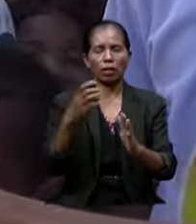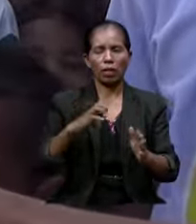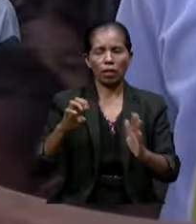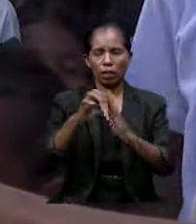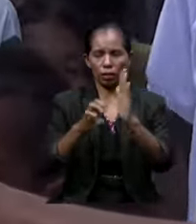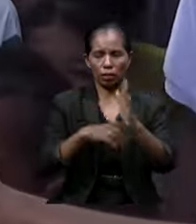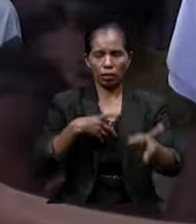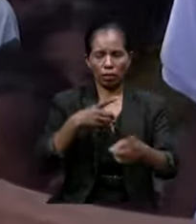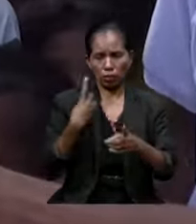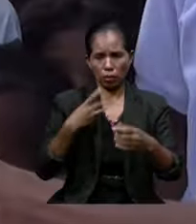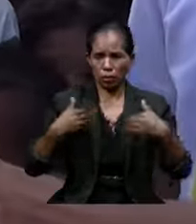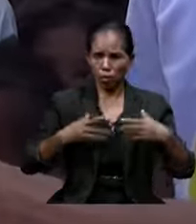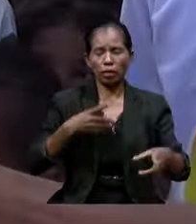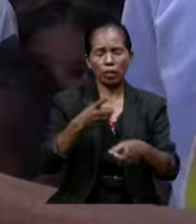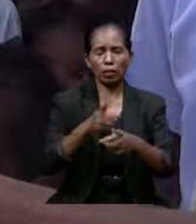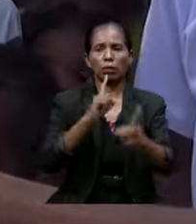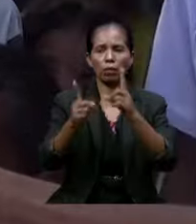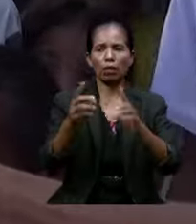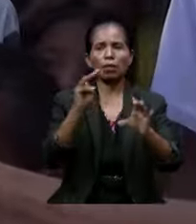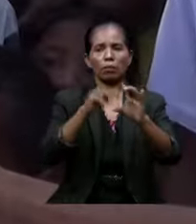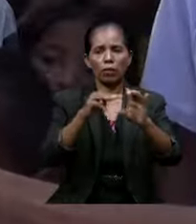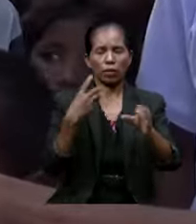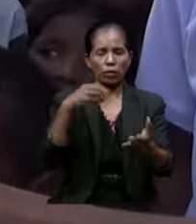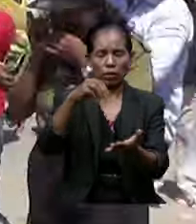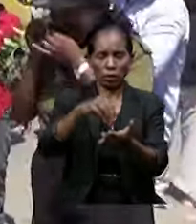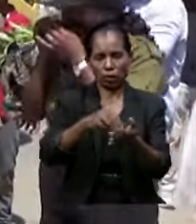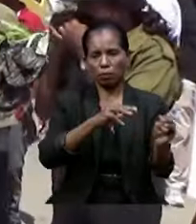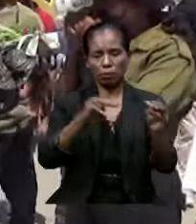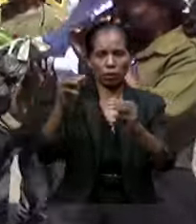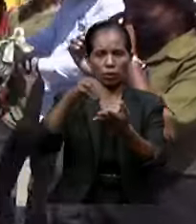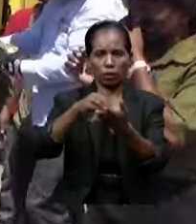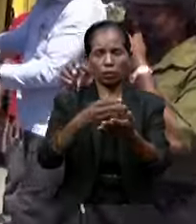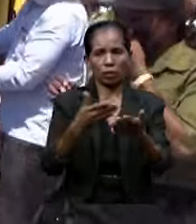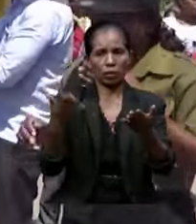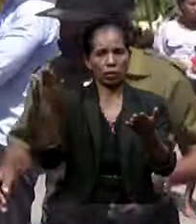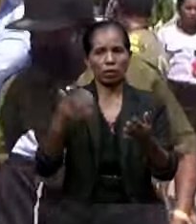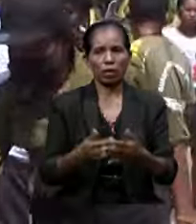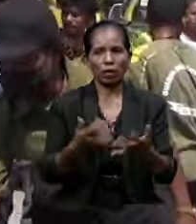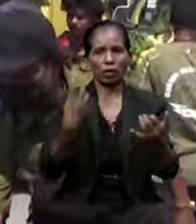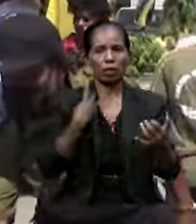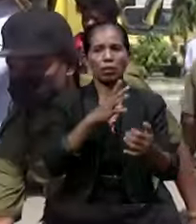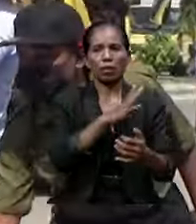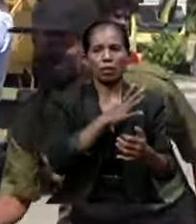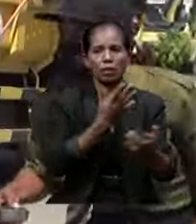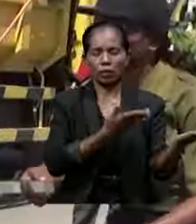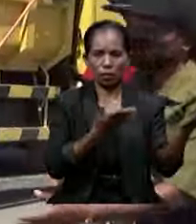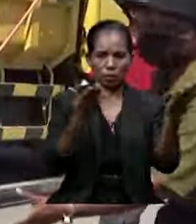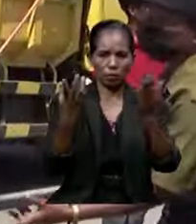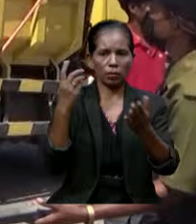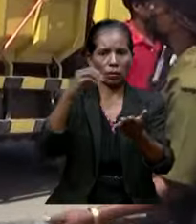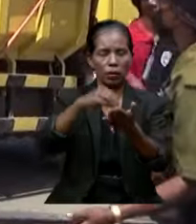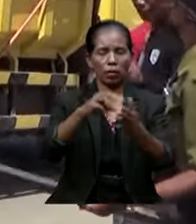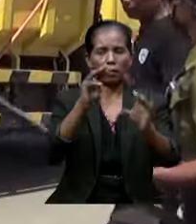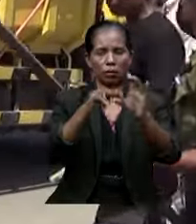direk tuatu kulia, tamba merkadu, agora sejapin kondisa merkadu perambi, batu am ne sestampan merkadu. Ting agora am ee, sira parasira maitulah ne sestampan tau merkadu.